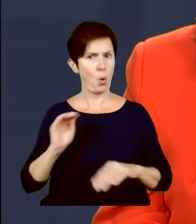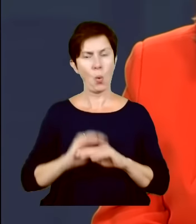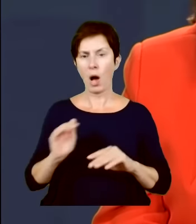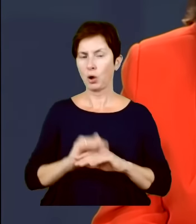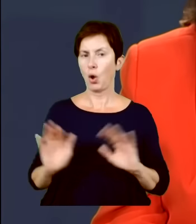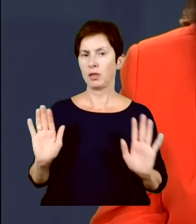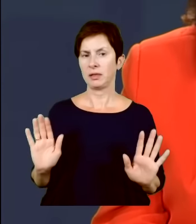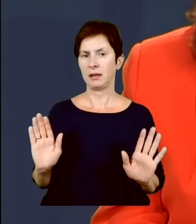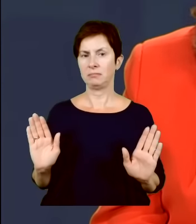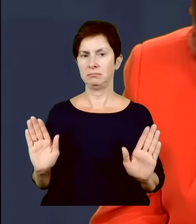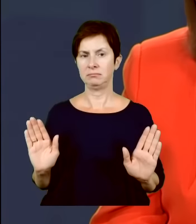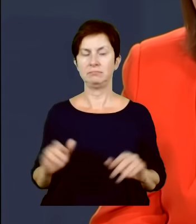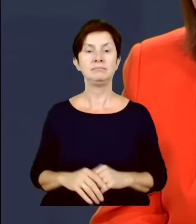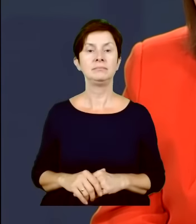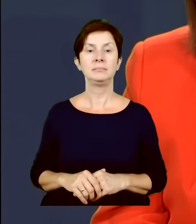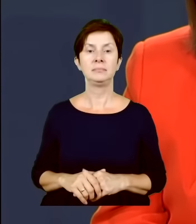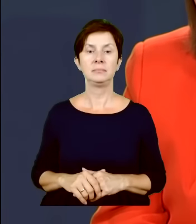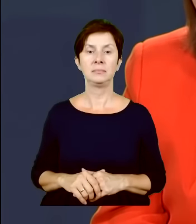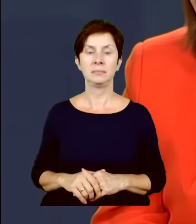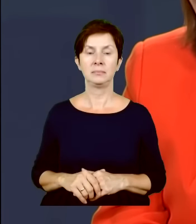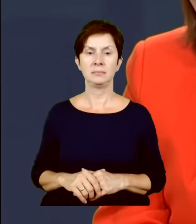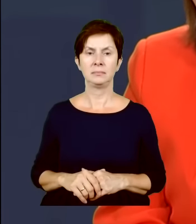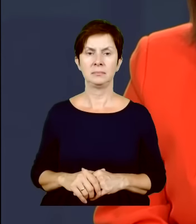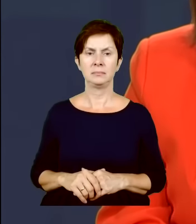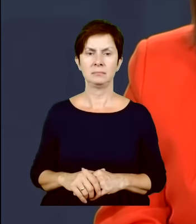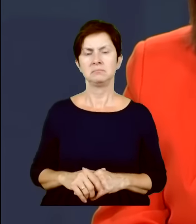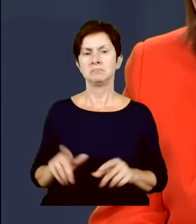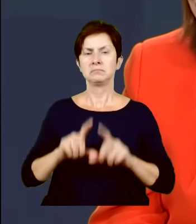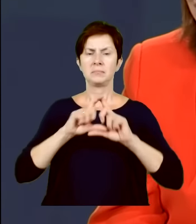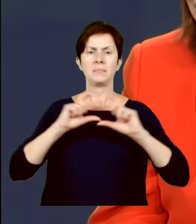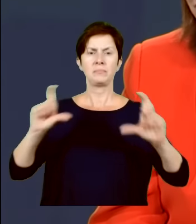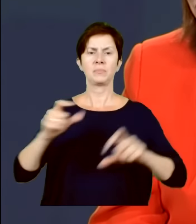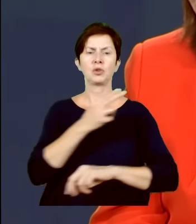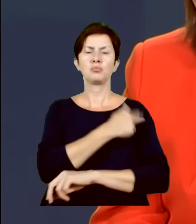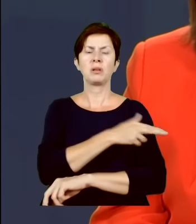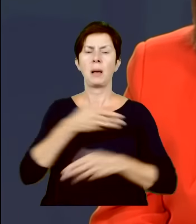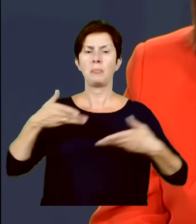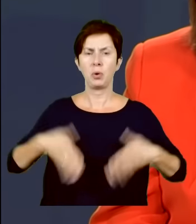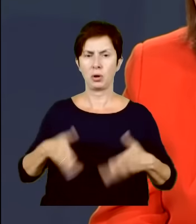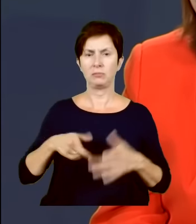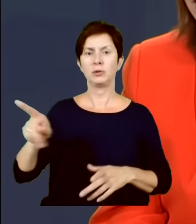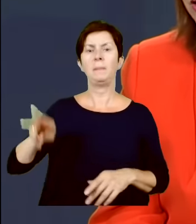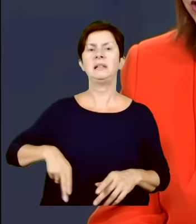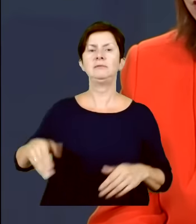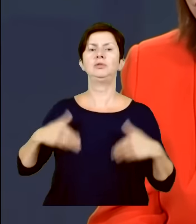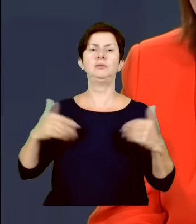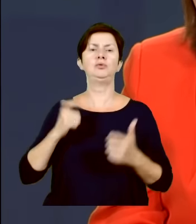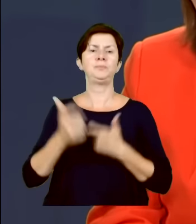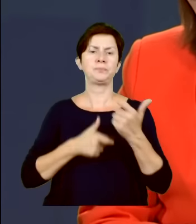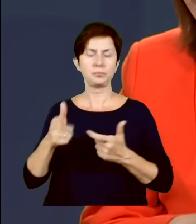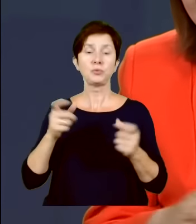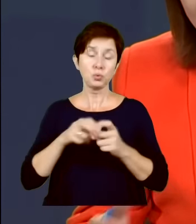więc odnośnie też też tych porodówek tak No to co robi Ministerstwo Zdrowia to jest tak samo szukanie